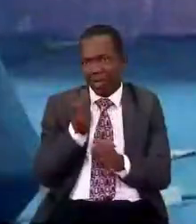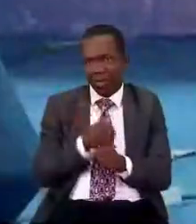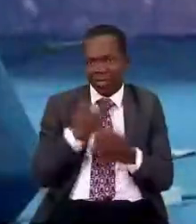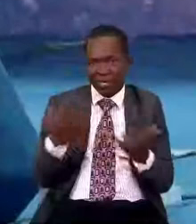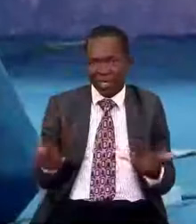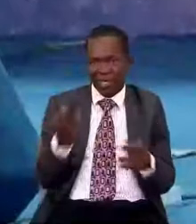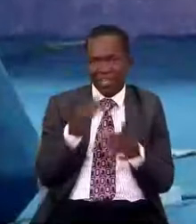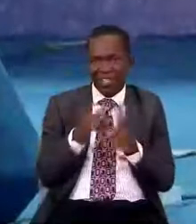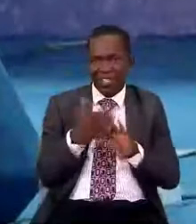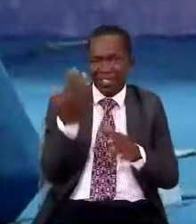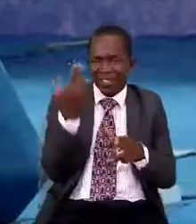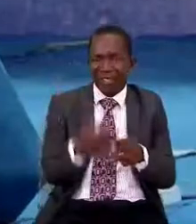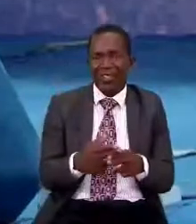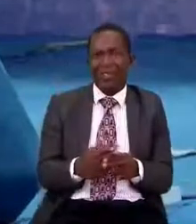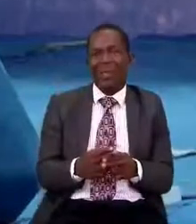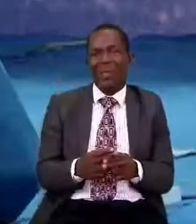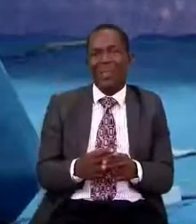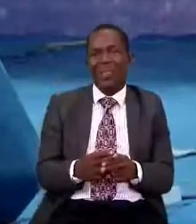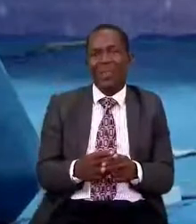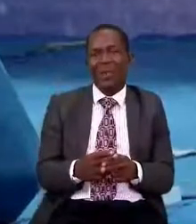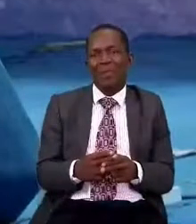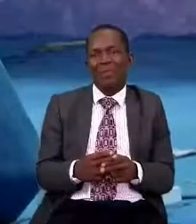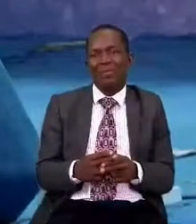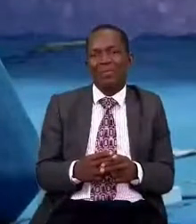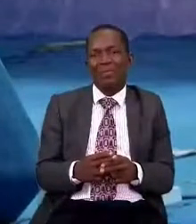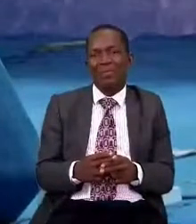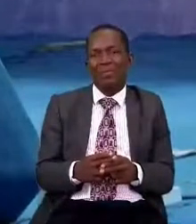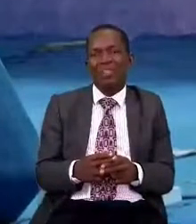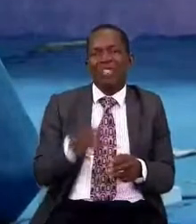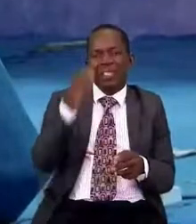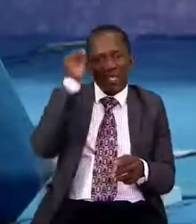C'est le nom. Le nom de Jésus. Et ce nom-là